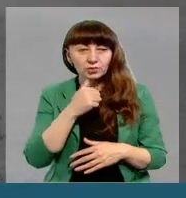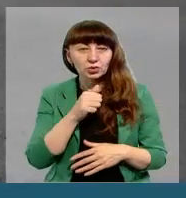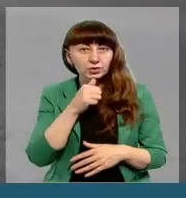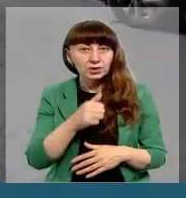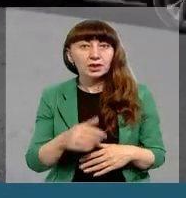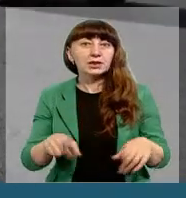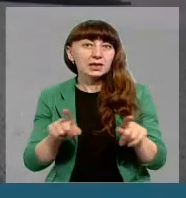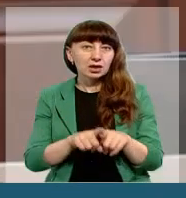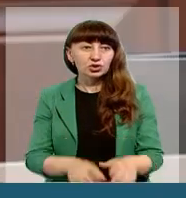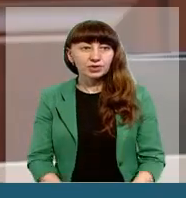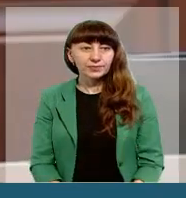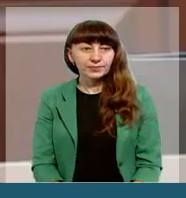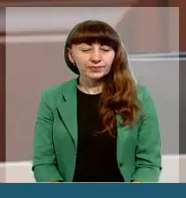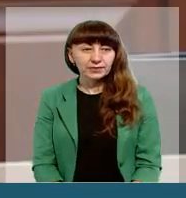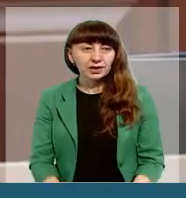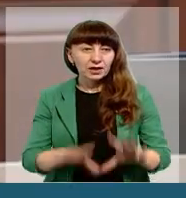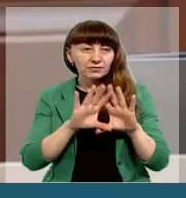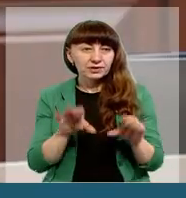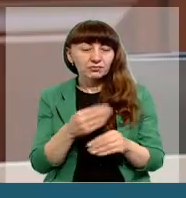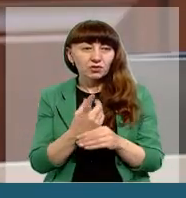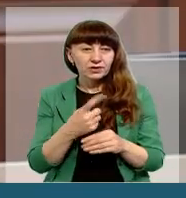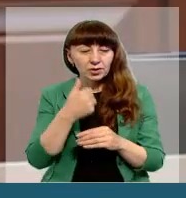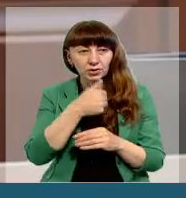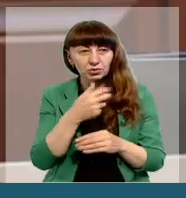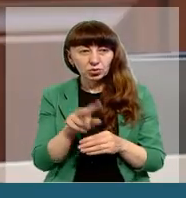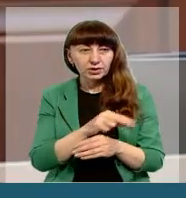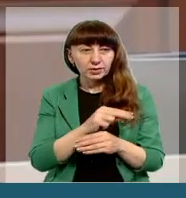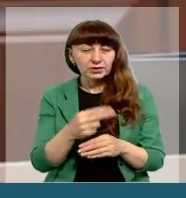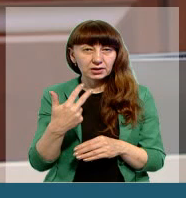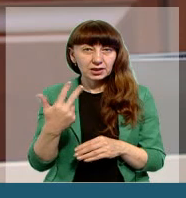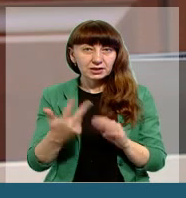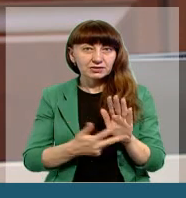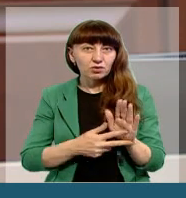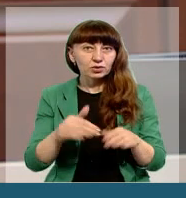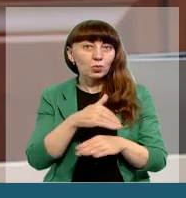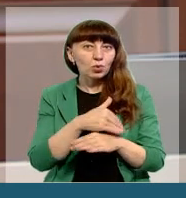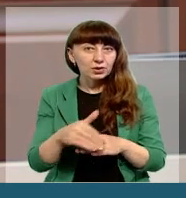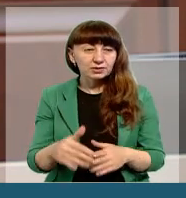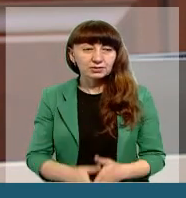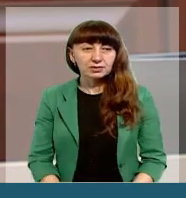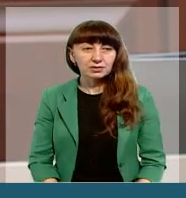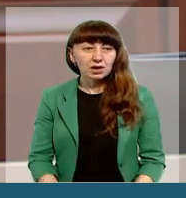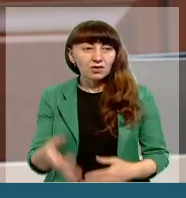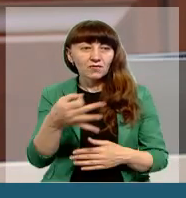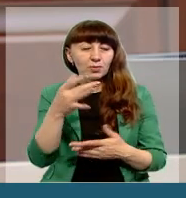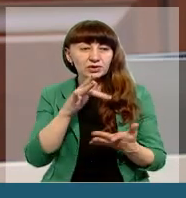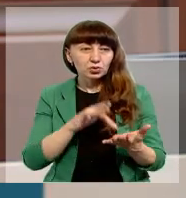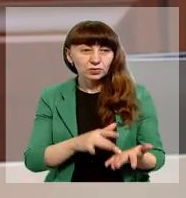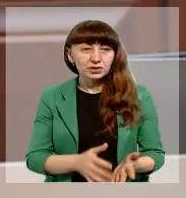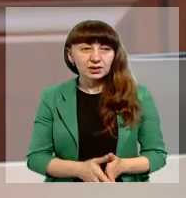масштабы не меньше. Всего в текущем году ремонтируется 38 улиц в областном